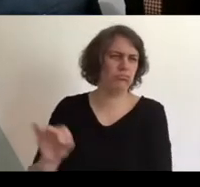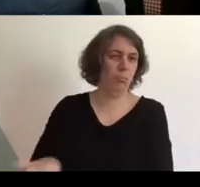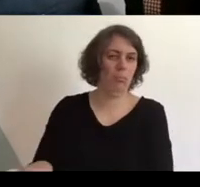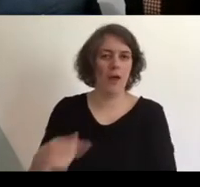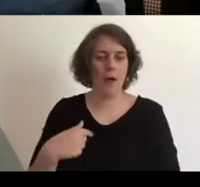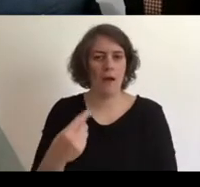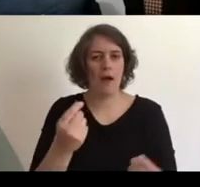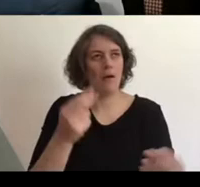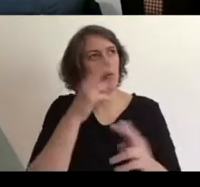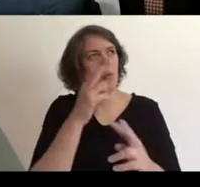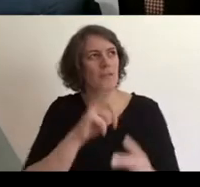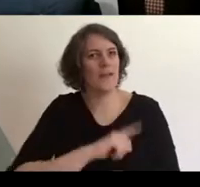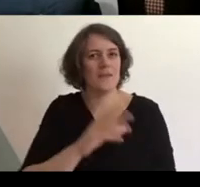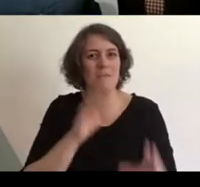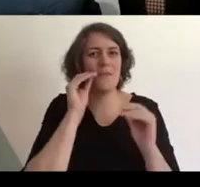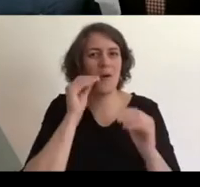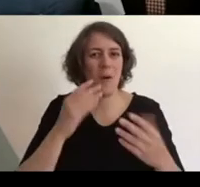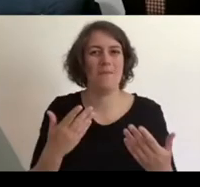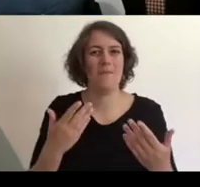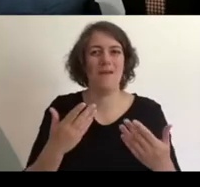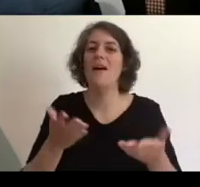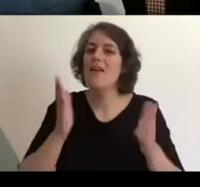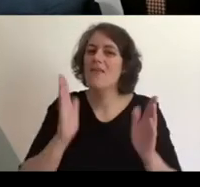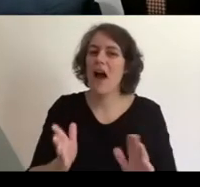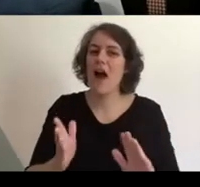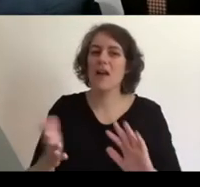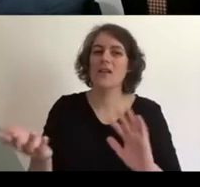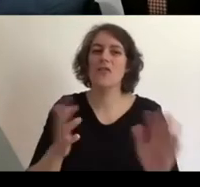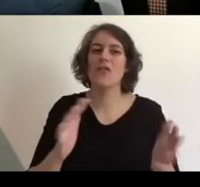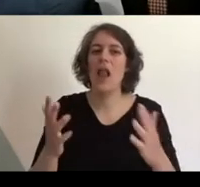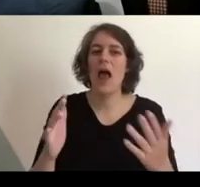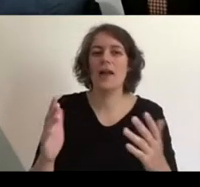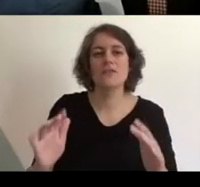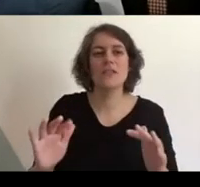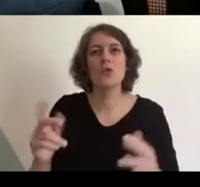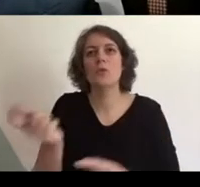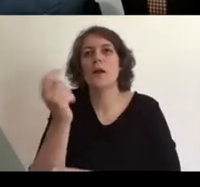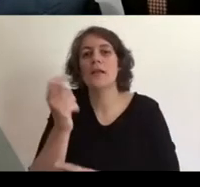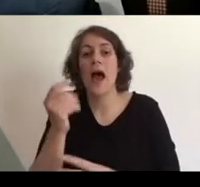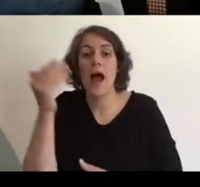stellen. Liegt es an der Fachlichkeit? Hat man vielleicht zu sehr nach den Sternen gegriffen? Das ist mir sicherlich auch das ein oder